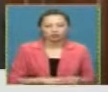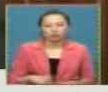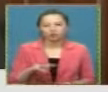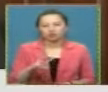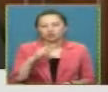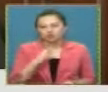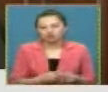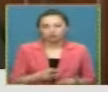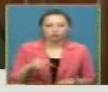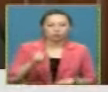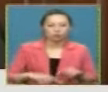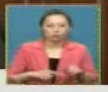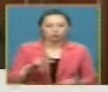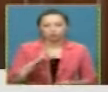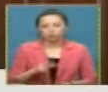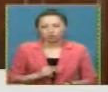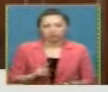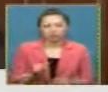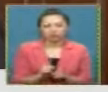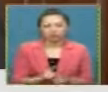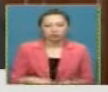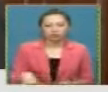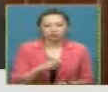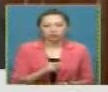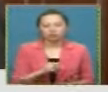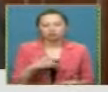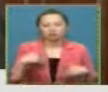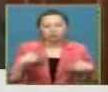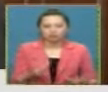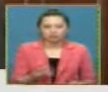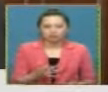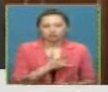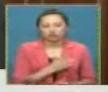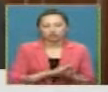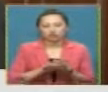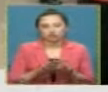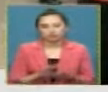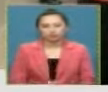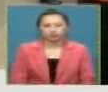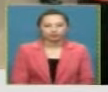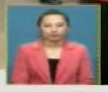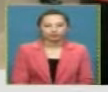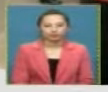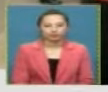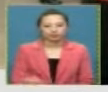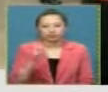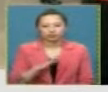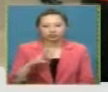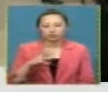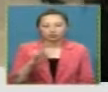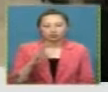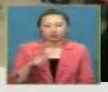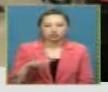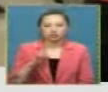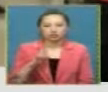қарындас, туысқан деген тілек, ол үшін жүректен аналарымыздың мерекесі құтты болсын. Біз облыстық мәслихаттың